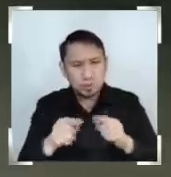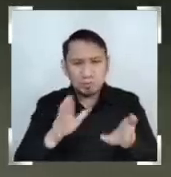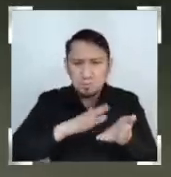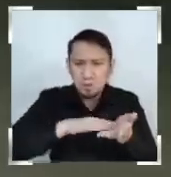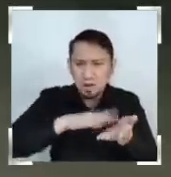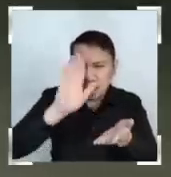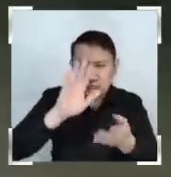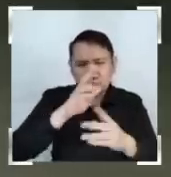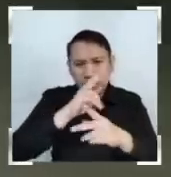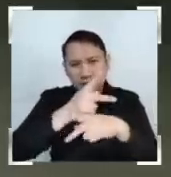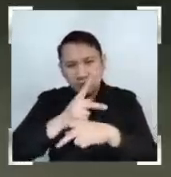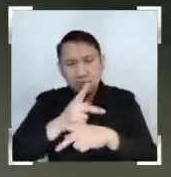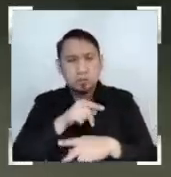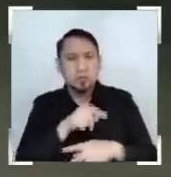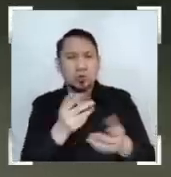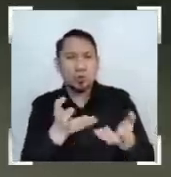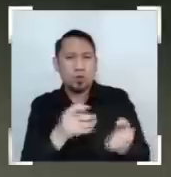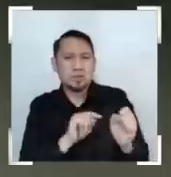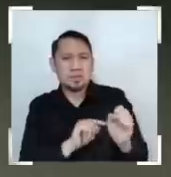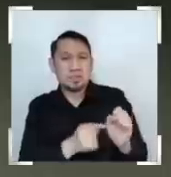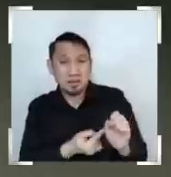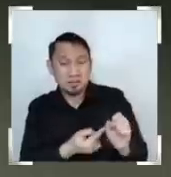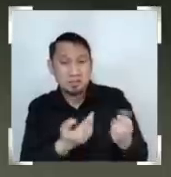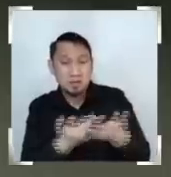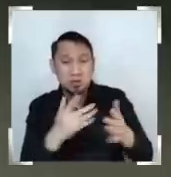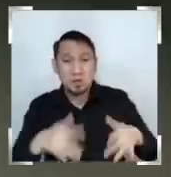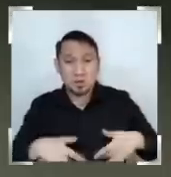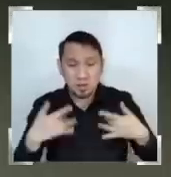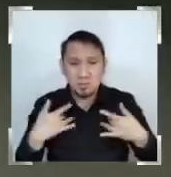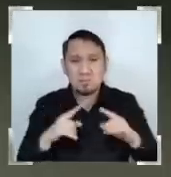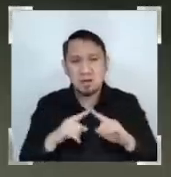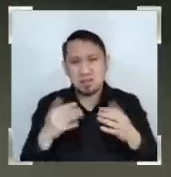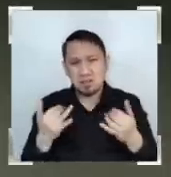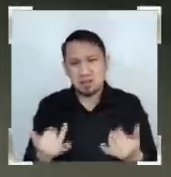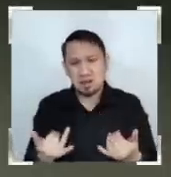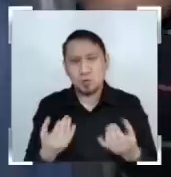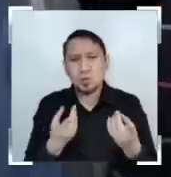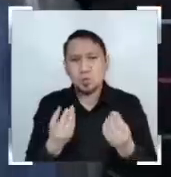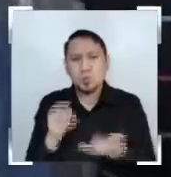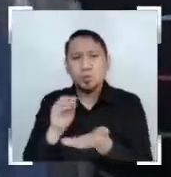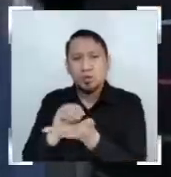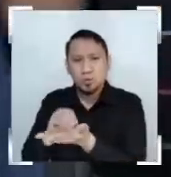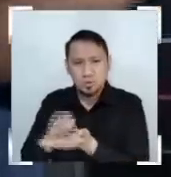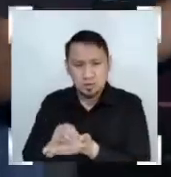daw magsimula ng ilan, papipilitan kumapit sa panghihiram, makaraos lang sa araw-araw.